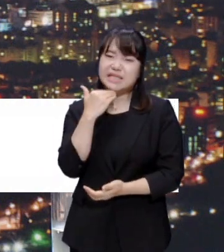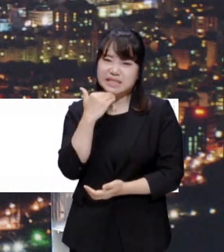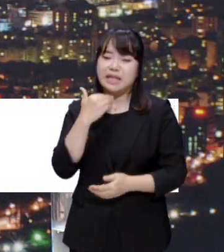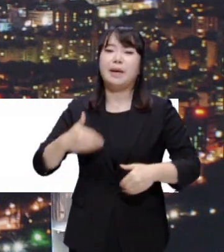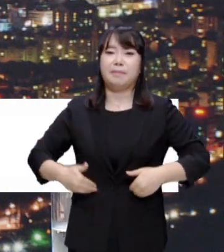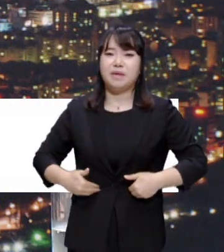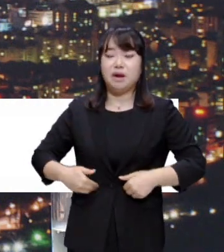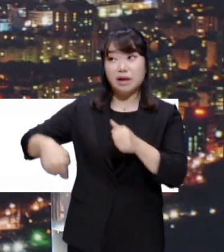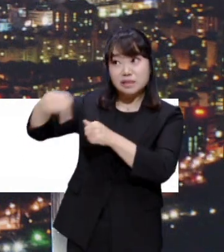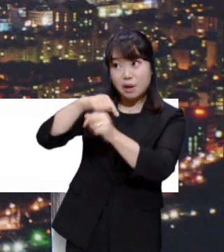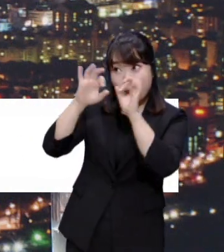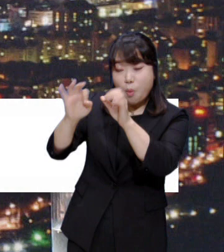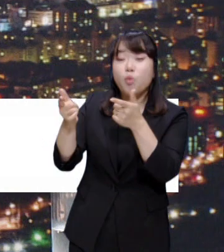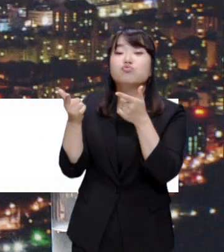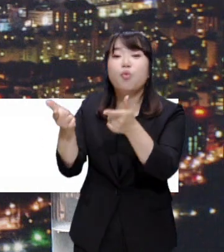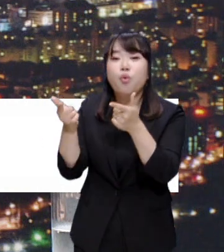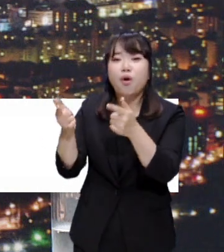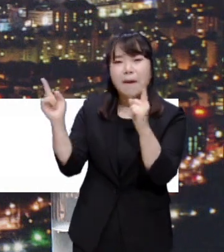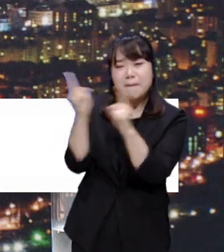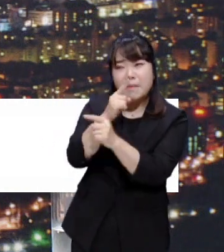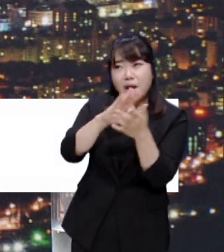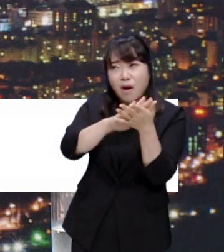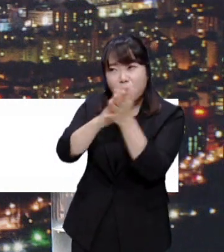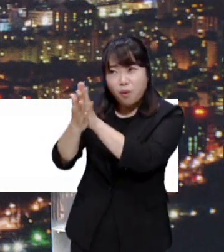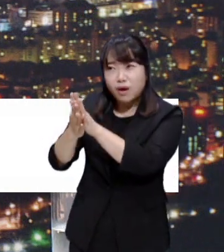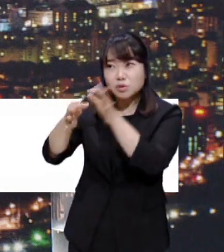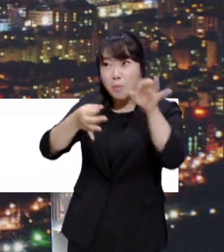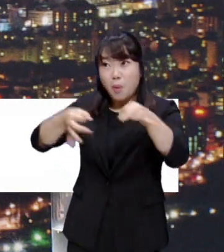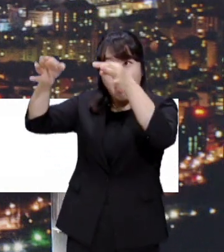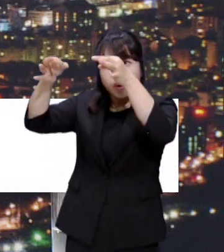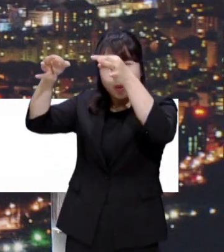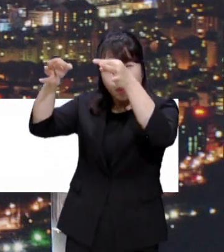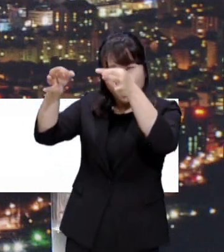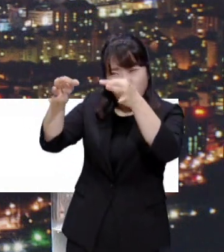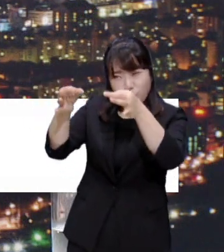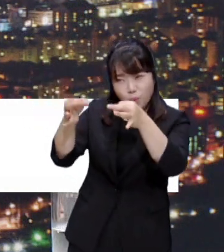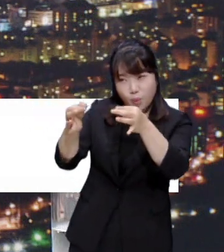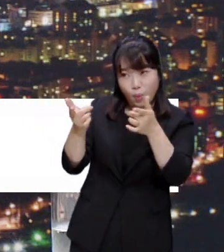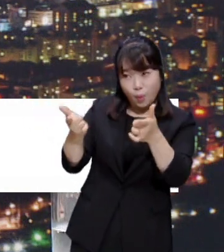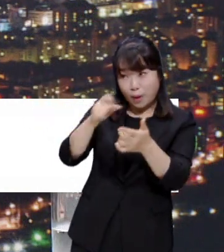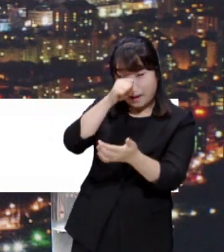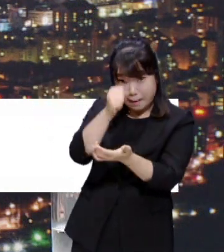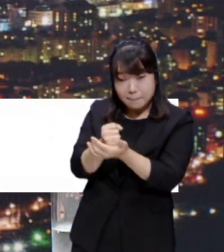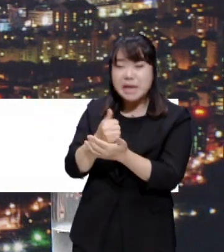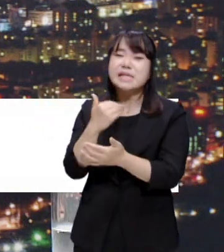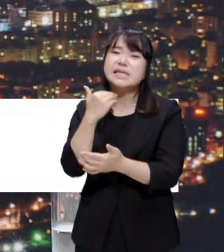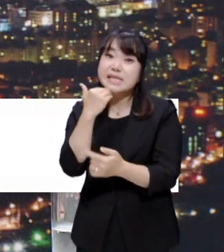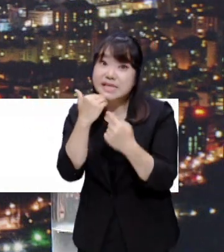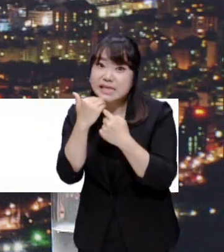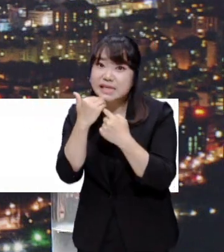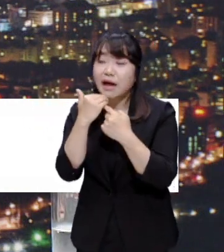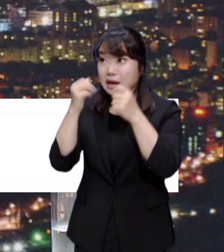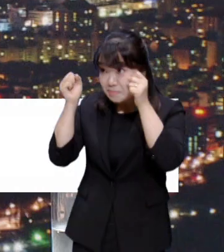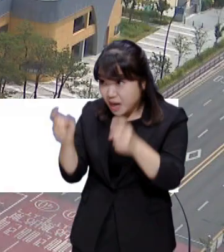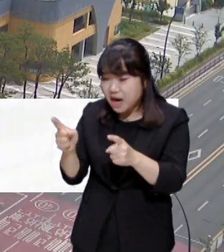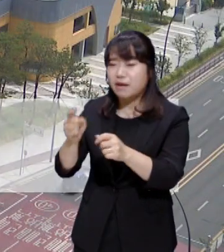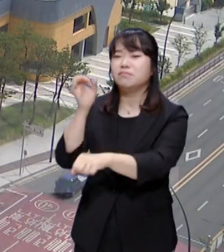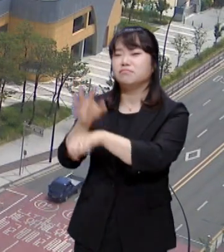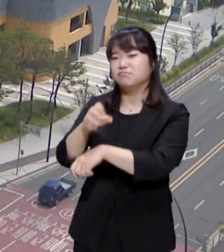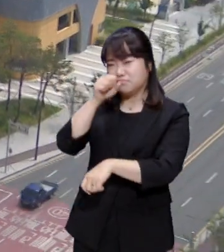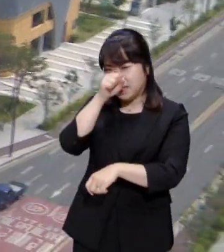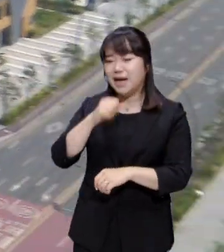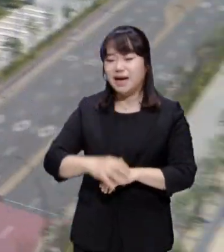조정이 되고 금리가 좀 하향화되고 또 인플레이션이 가라앉고 이런 시장이 올 때 그때 사는 게 정상적이죠.